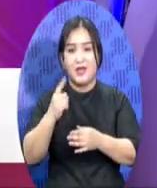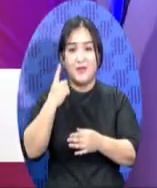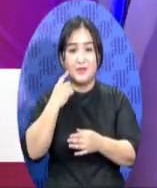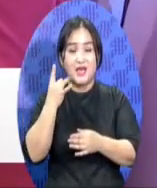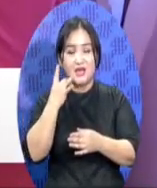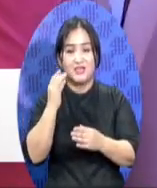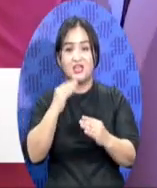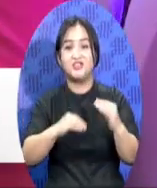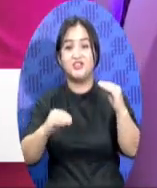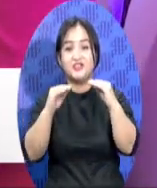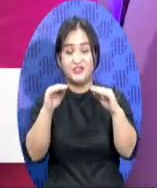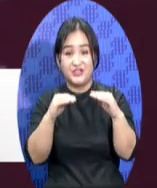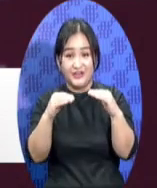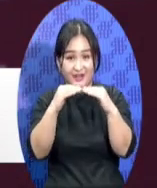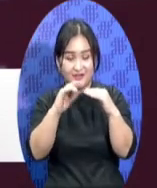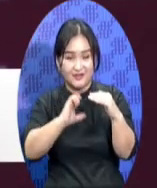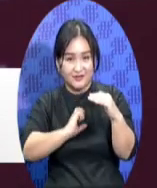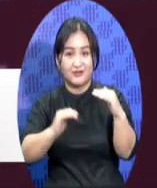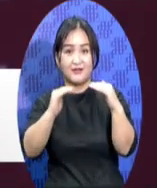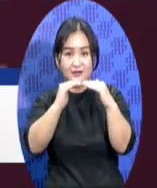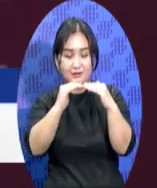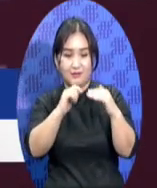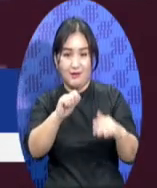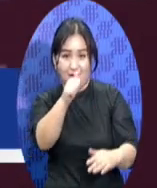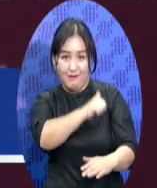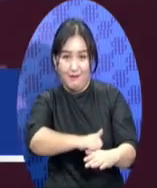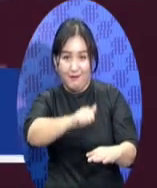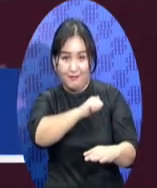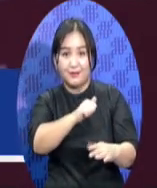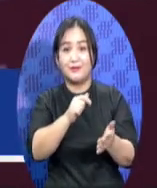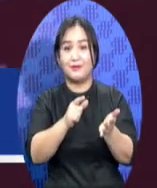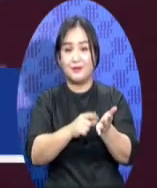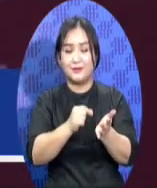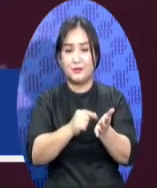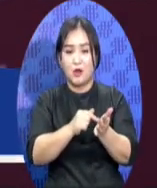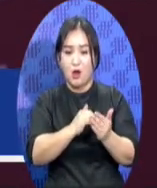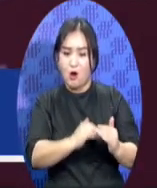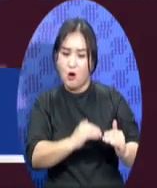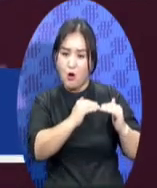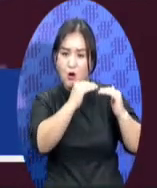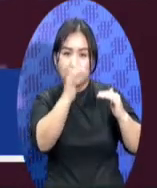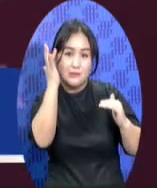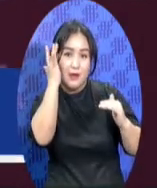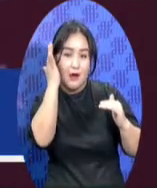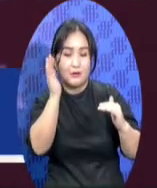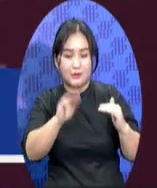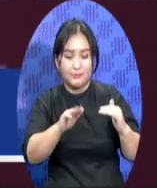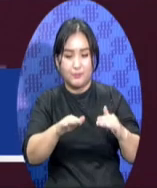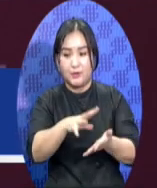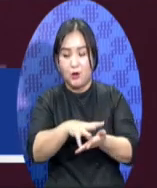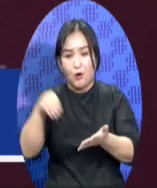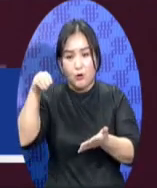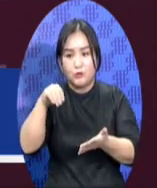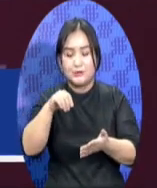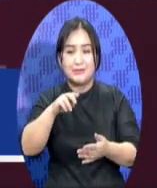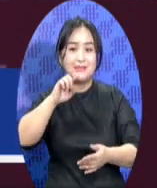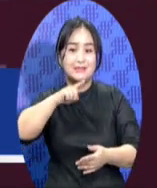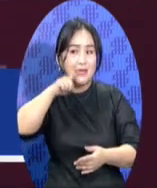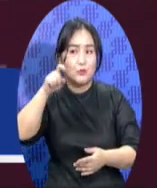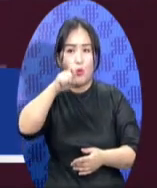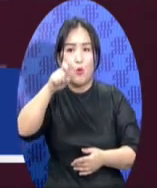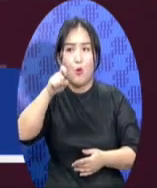оч холбогдолтой юм аа. Гендерийн тэгш байдлыг хангах нь хөгжлийн арга зүй юм а гэдгийг таниулахад бол нийт оюутан залуучууд ирээдүйд бас энэ дүр